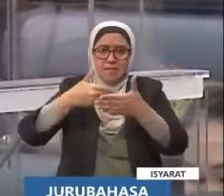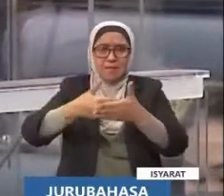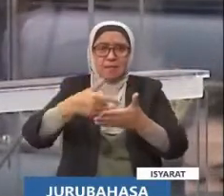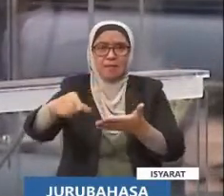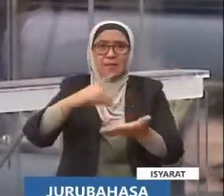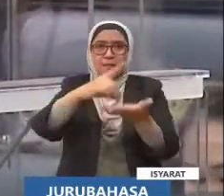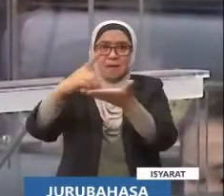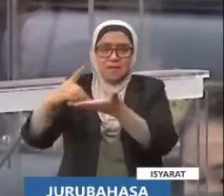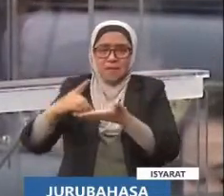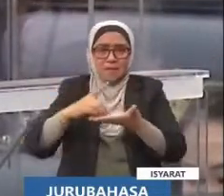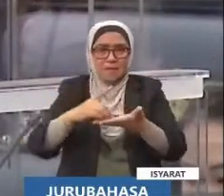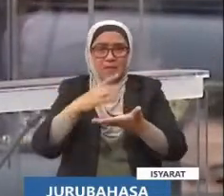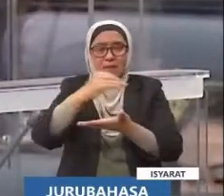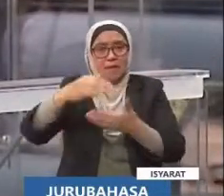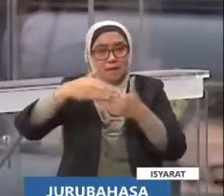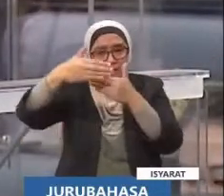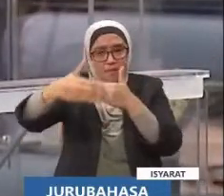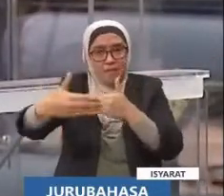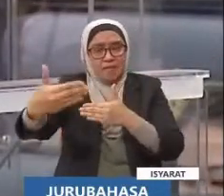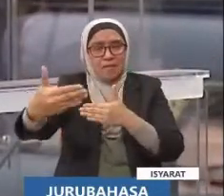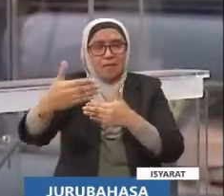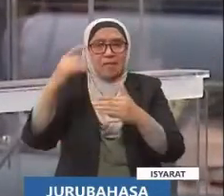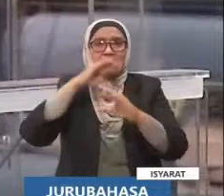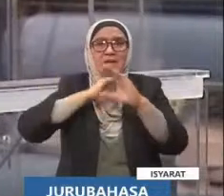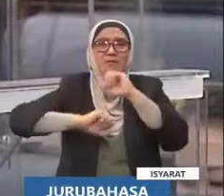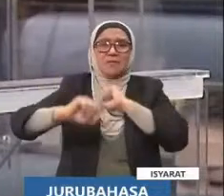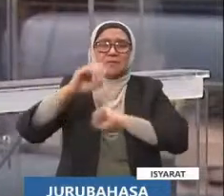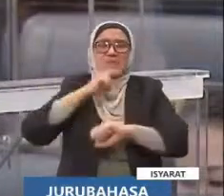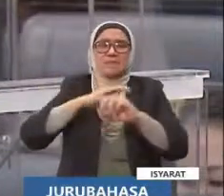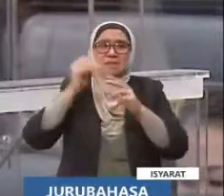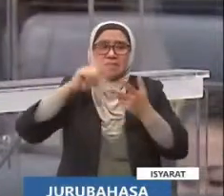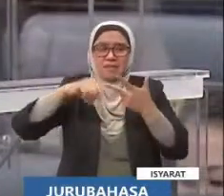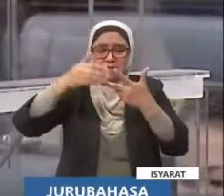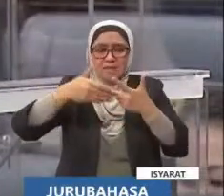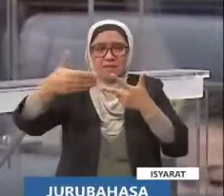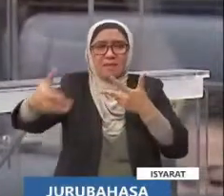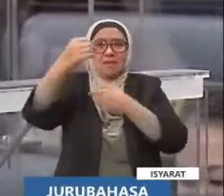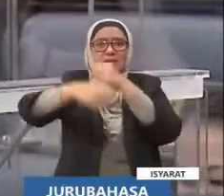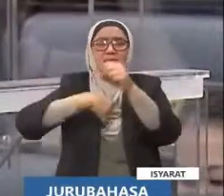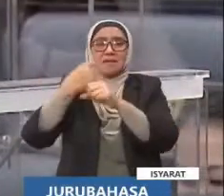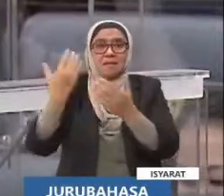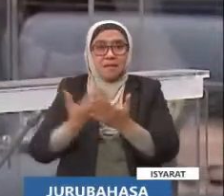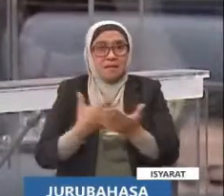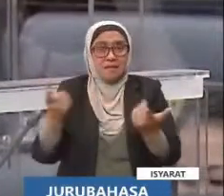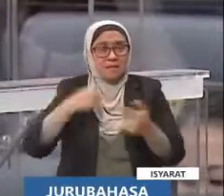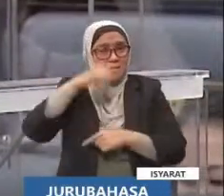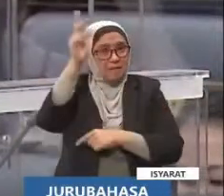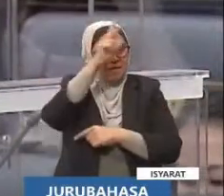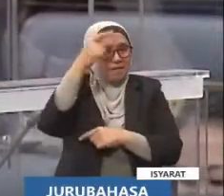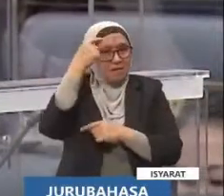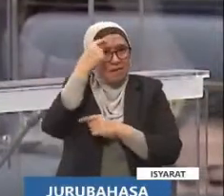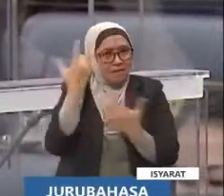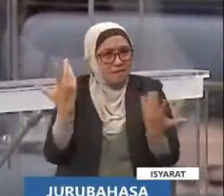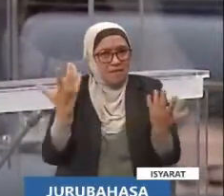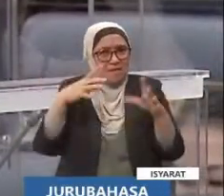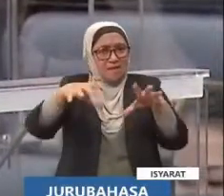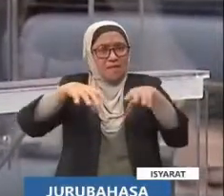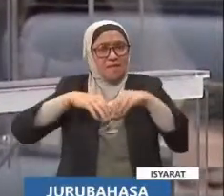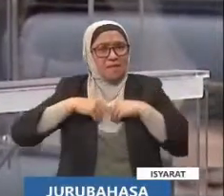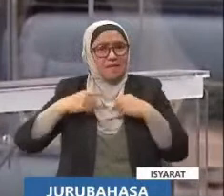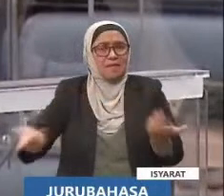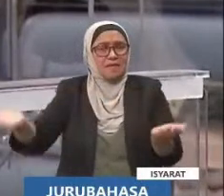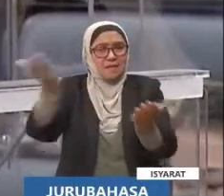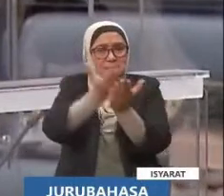berbincang Eka penerbangan untuk mewujudkan satu tiket harga khas untuk musim kayanya skema kasih tidak